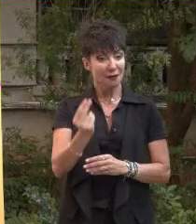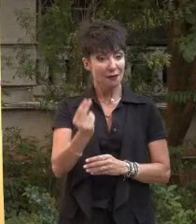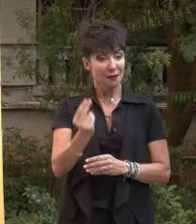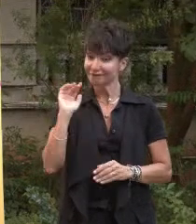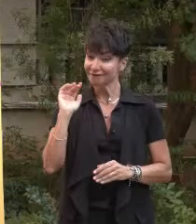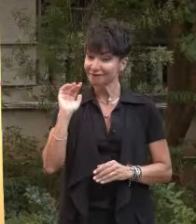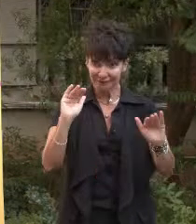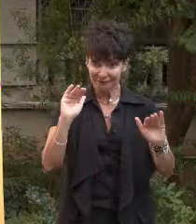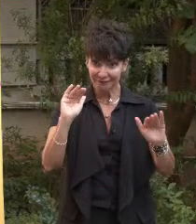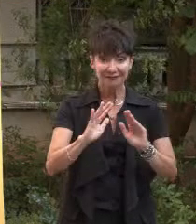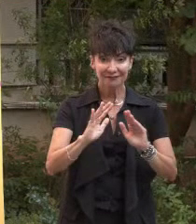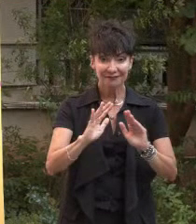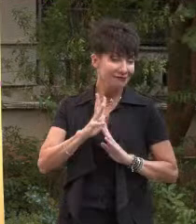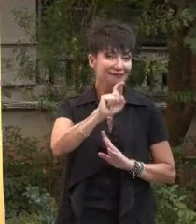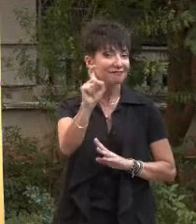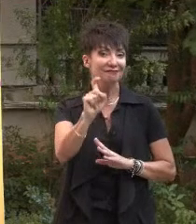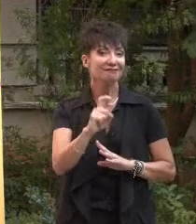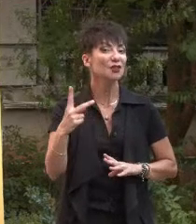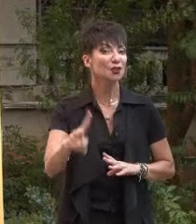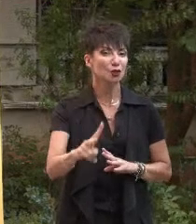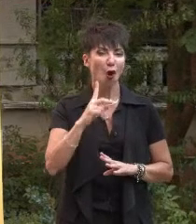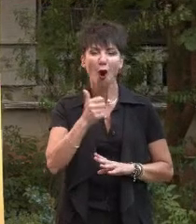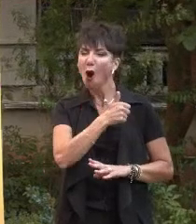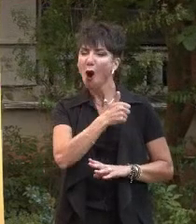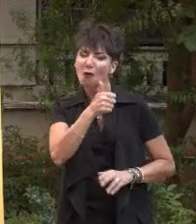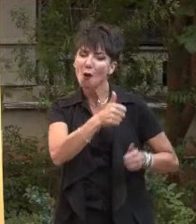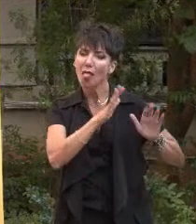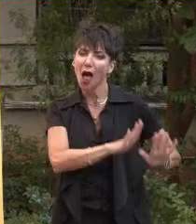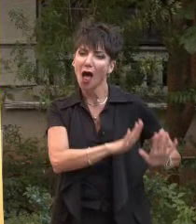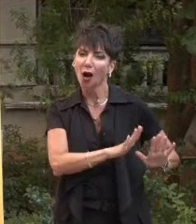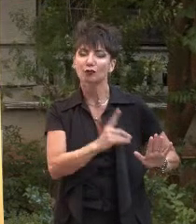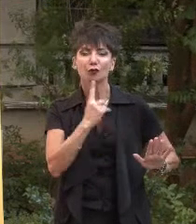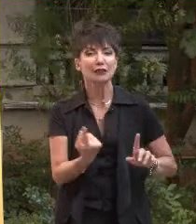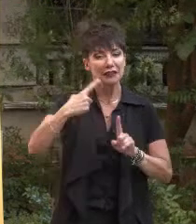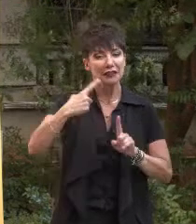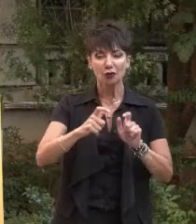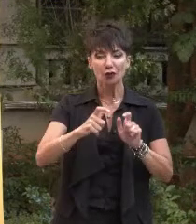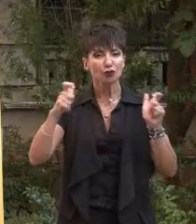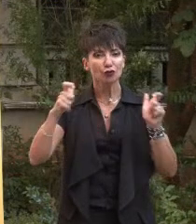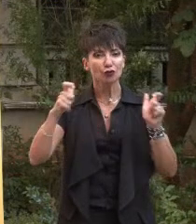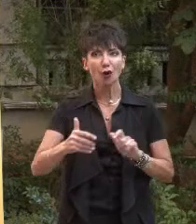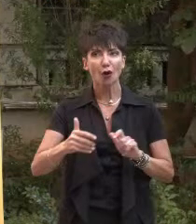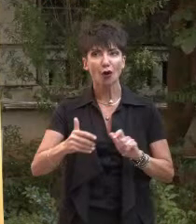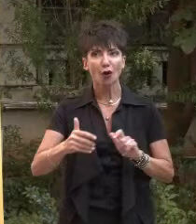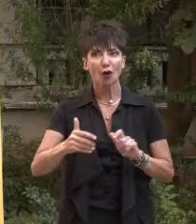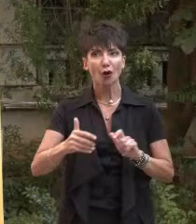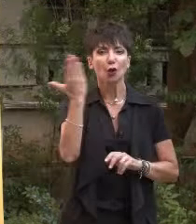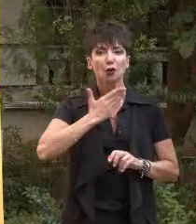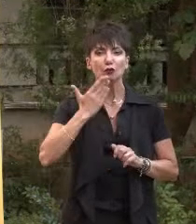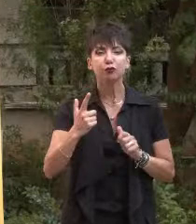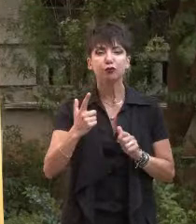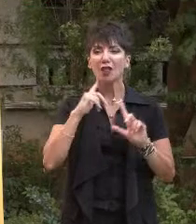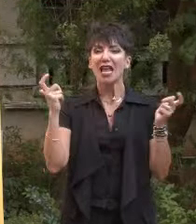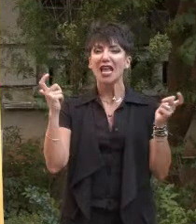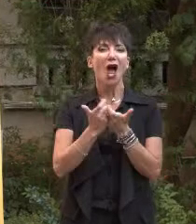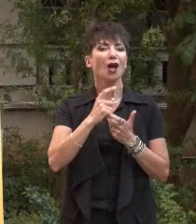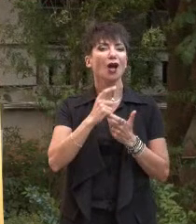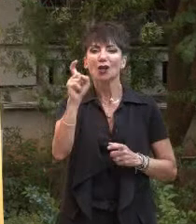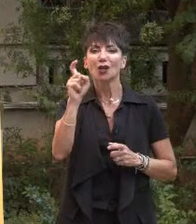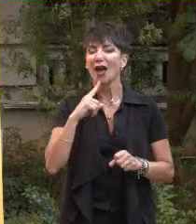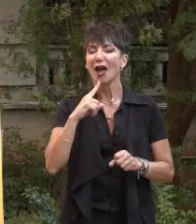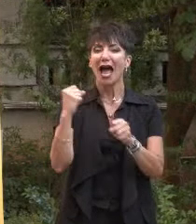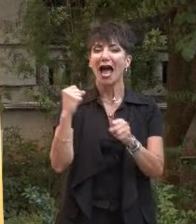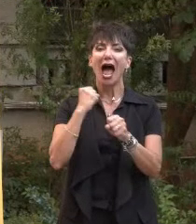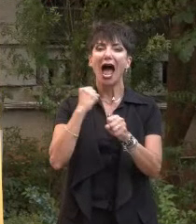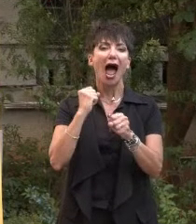διαγωνισμό σε όλη την καθημερινότητά σας, τη σχολική σας πορεία, τις μετέπειτα σπουδές και την οικογενειακή σας ζωή, την